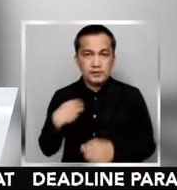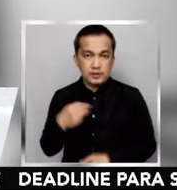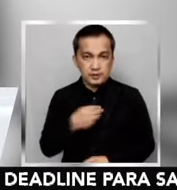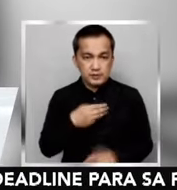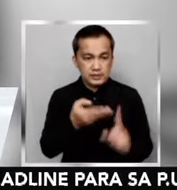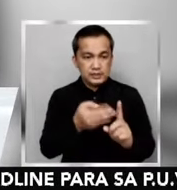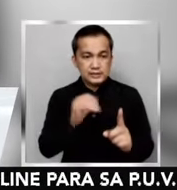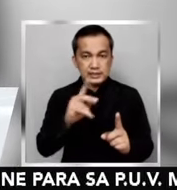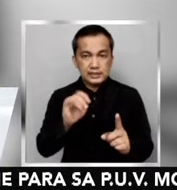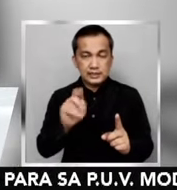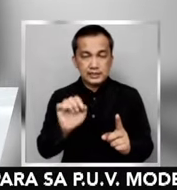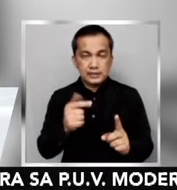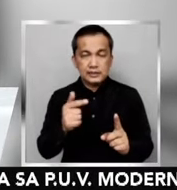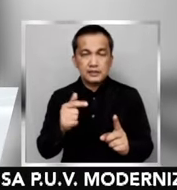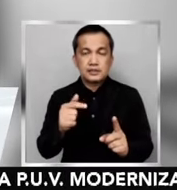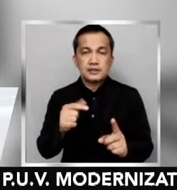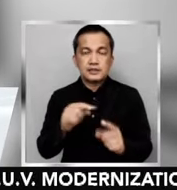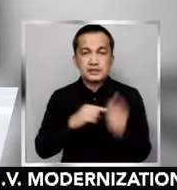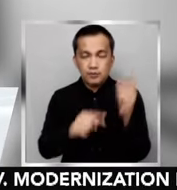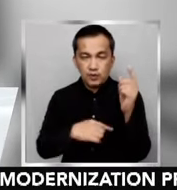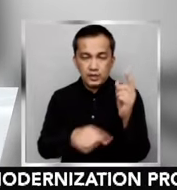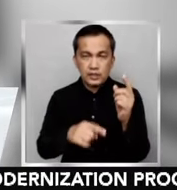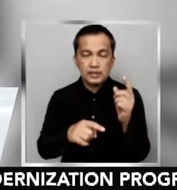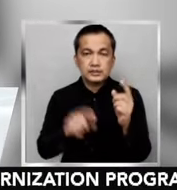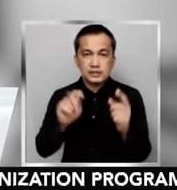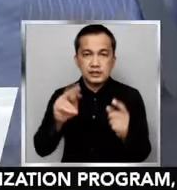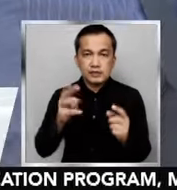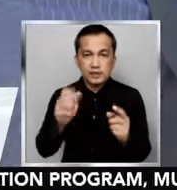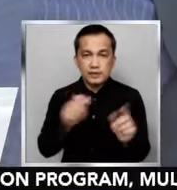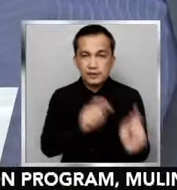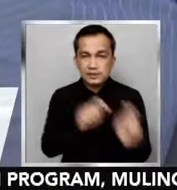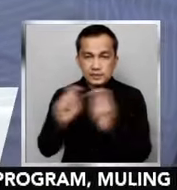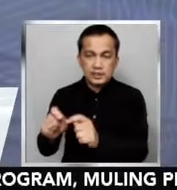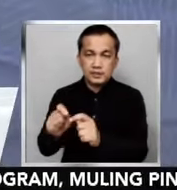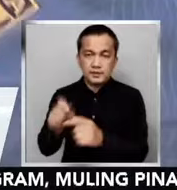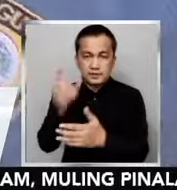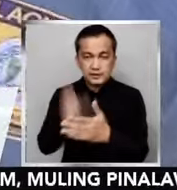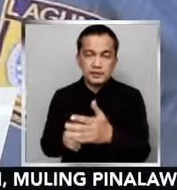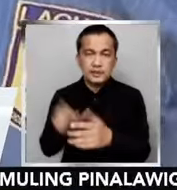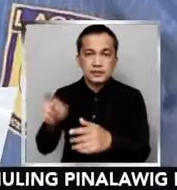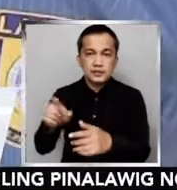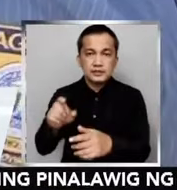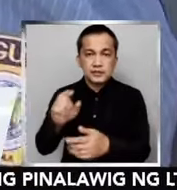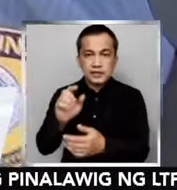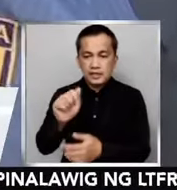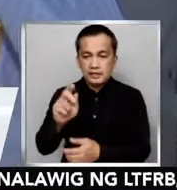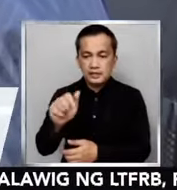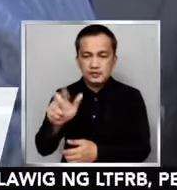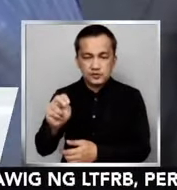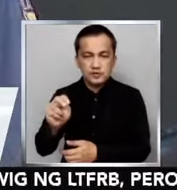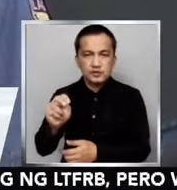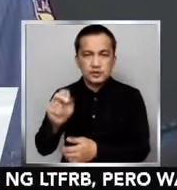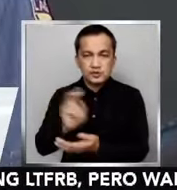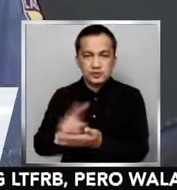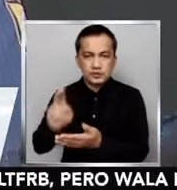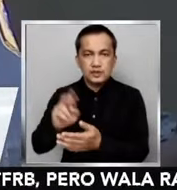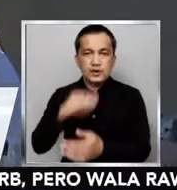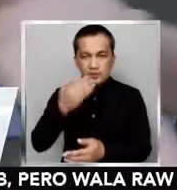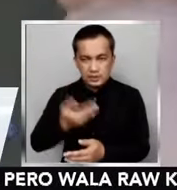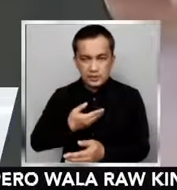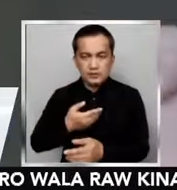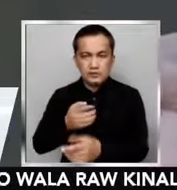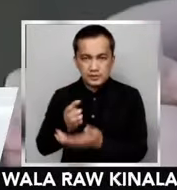sa Zamboanga at lilipat lang ng chapter sa adamson university welcome rights lang daw dapat ang igagawad sa kanya ibig